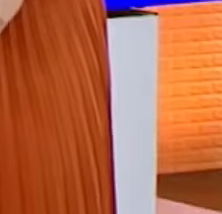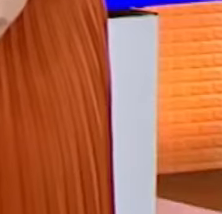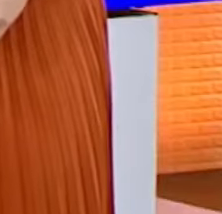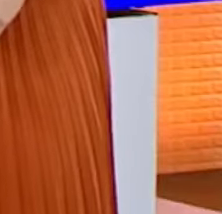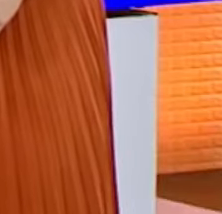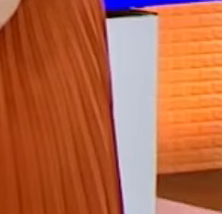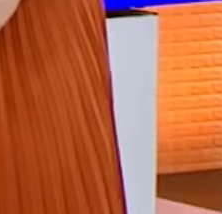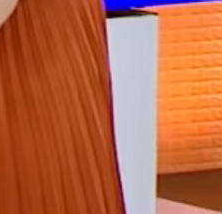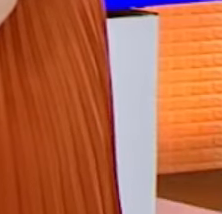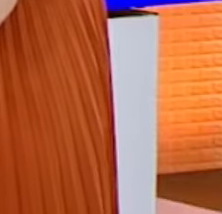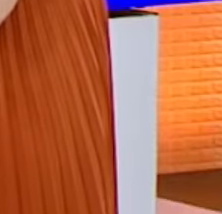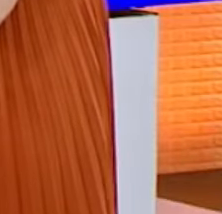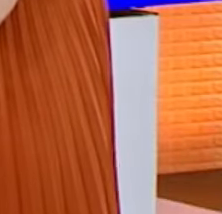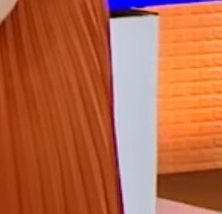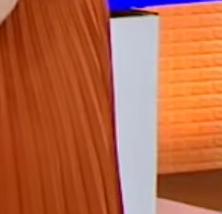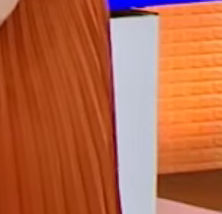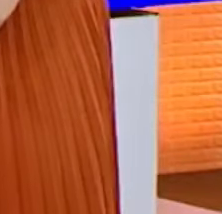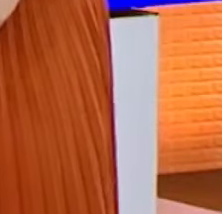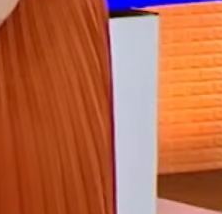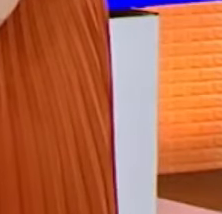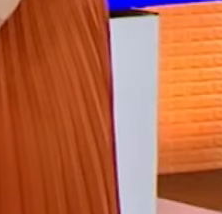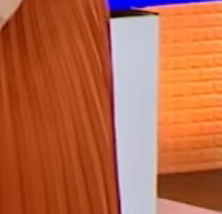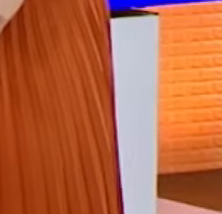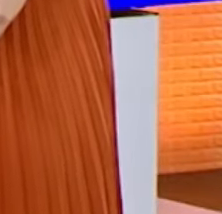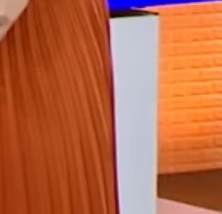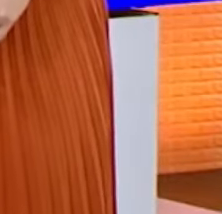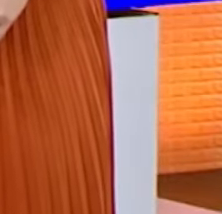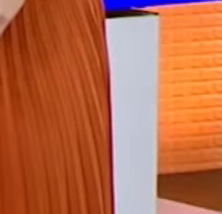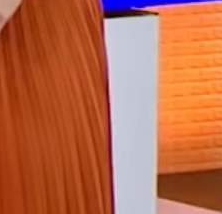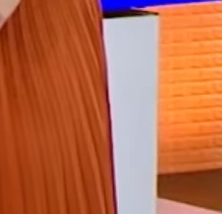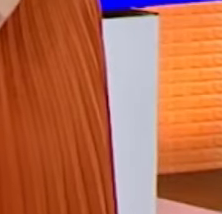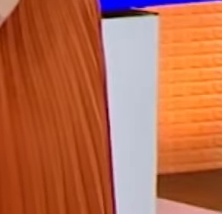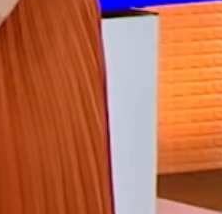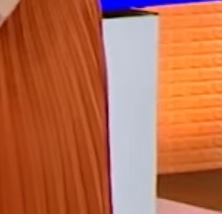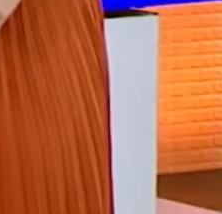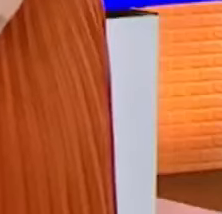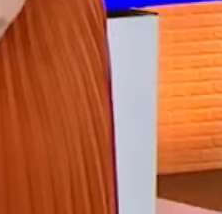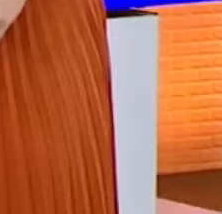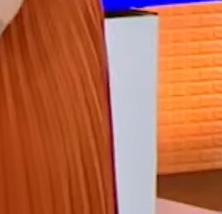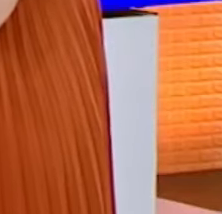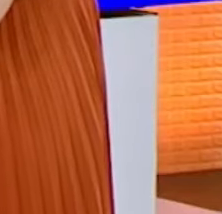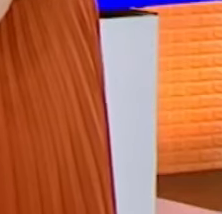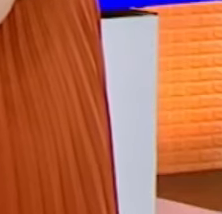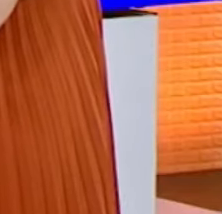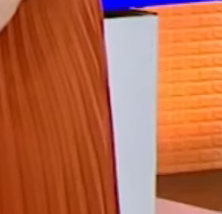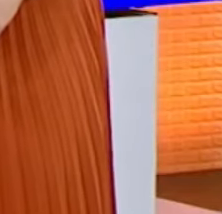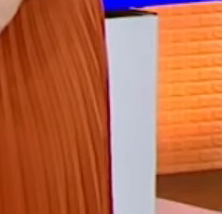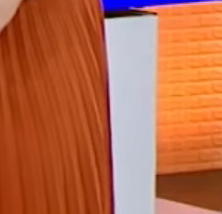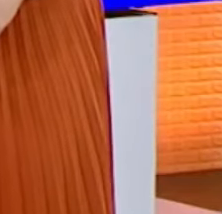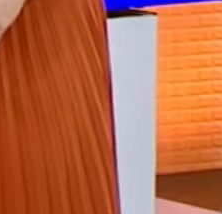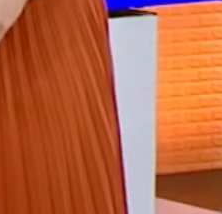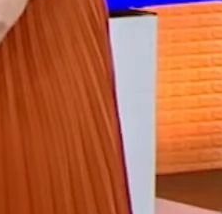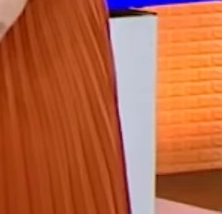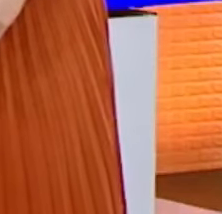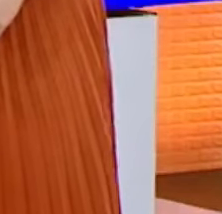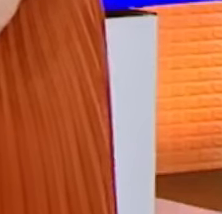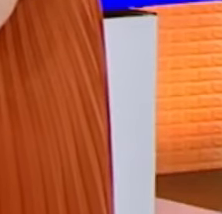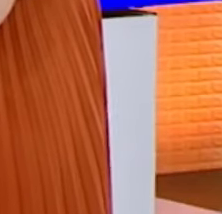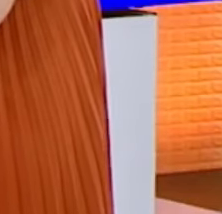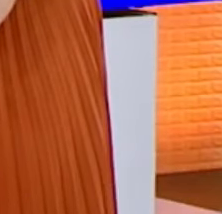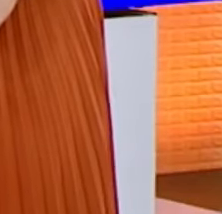Mga kapuso, para una ka sa mga balita, mag-subscribe sa GMA Integrated News sa YouTube. Sa mga kapuso abroad, subaybayan